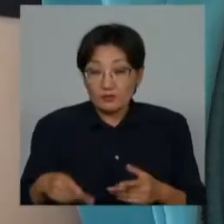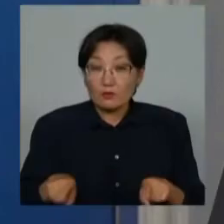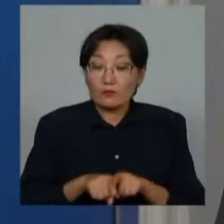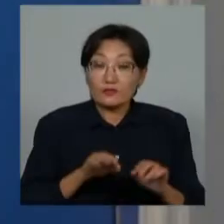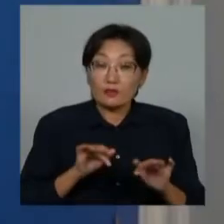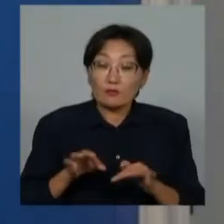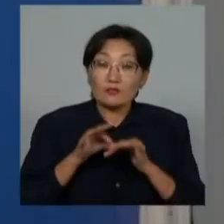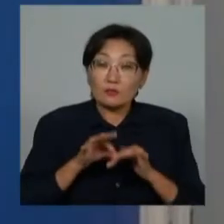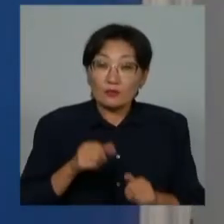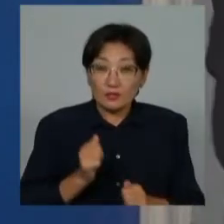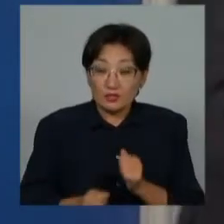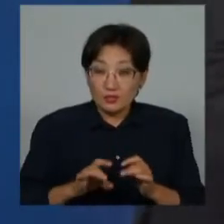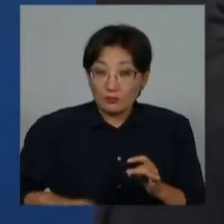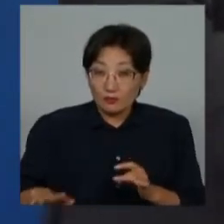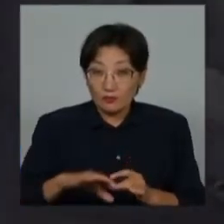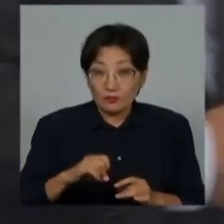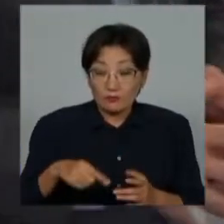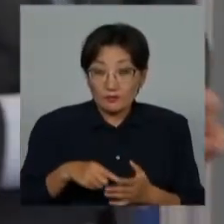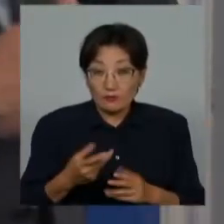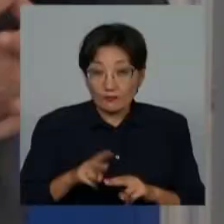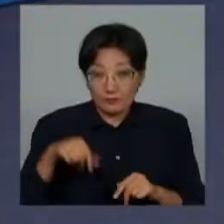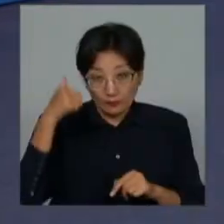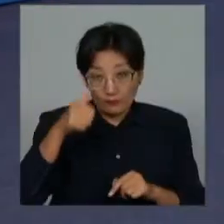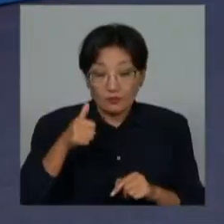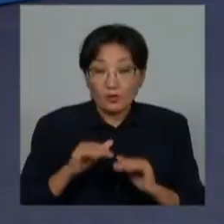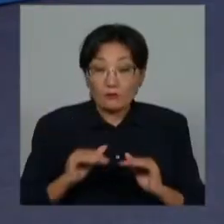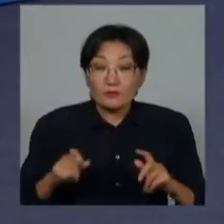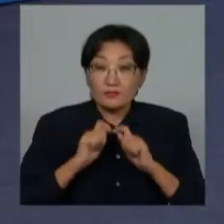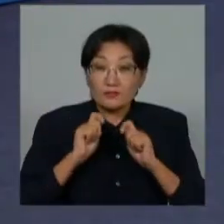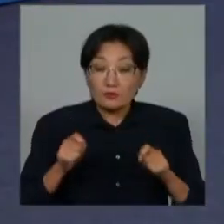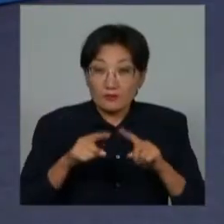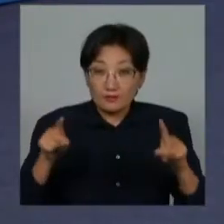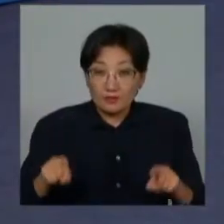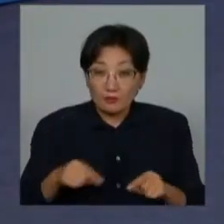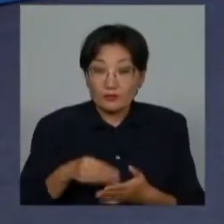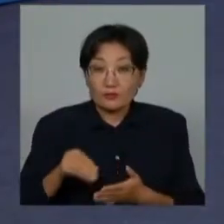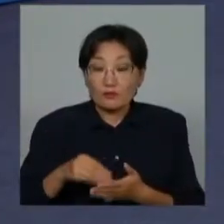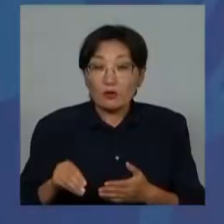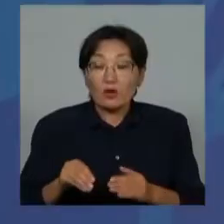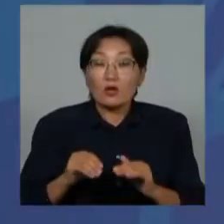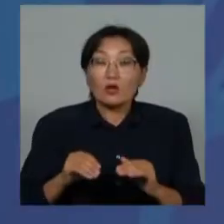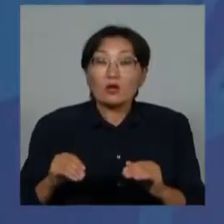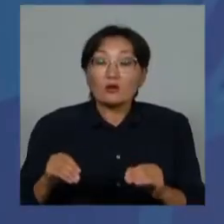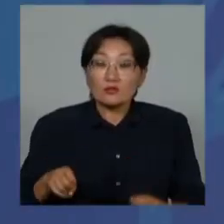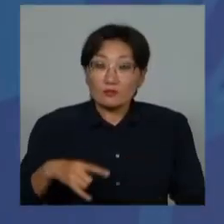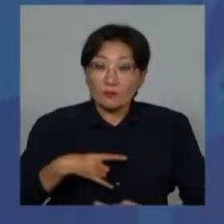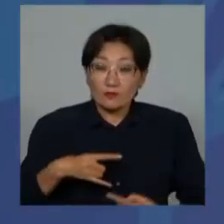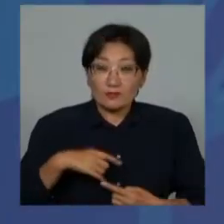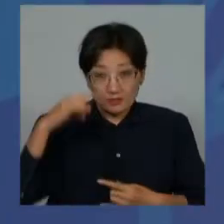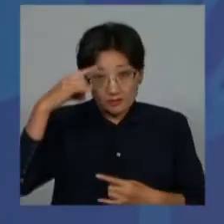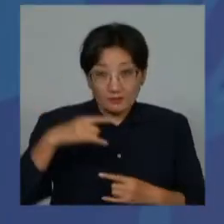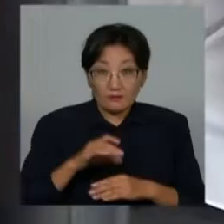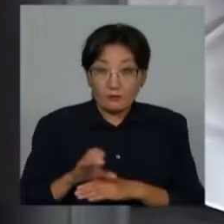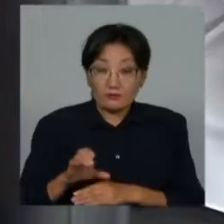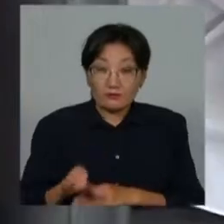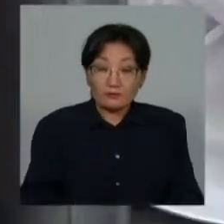мероприятие проводится в каждом районе города. В этом году школьникам вручили сертификат на приобретение школьной формы отечественного